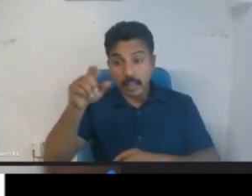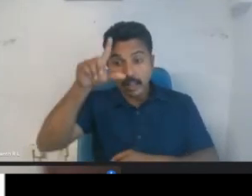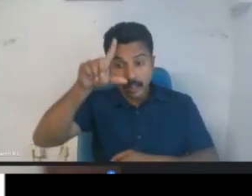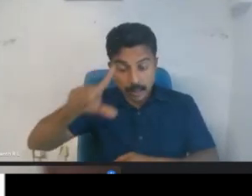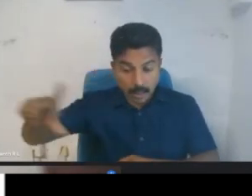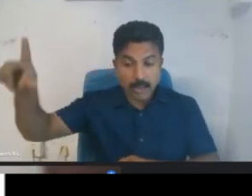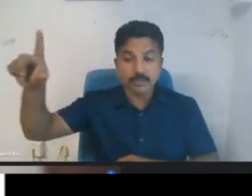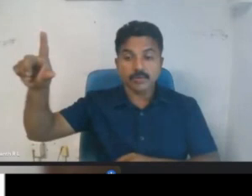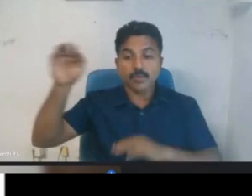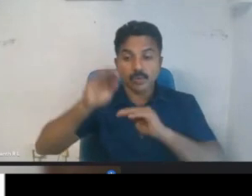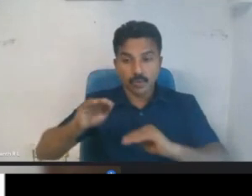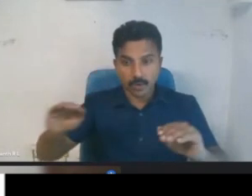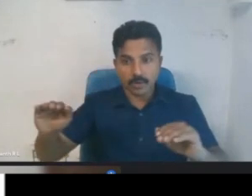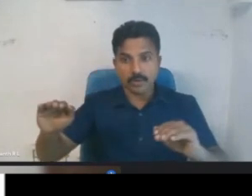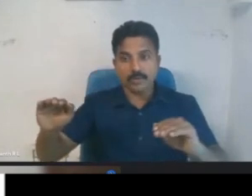എന്നുണ്ടെങ്കിൽ